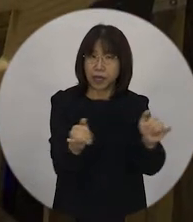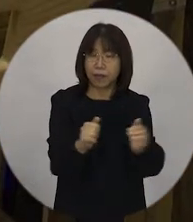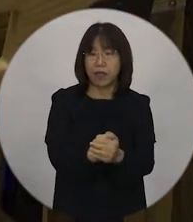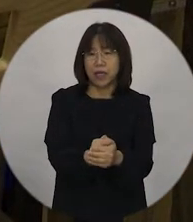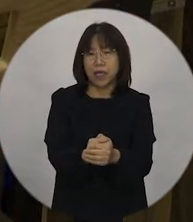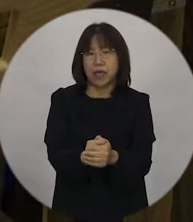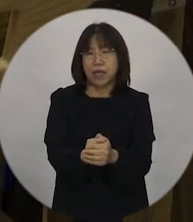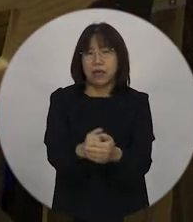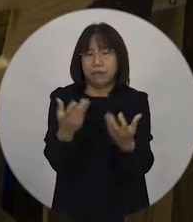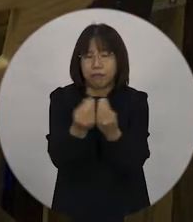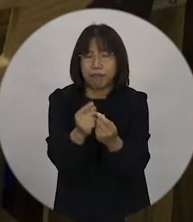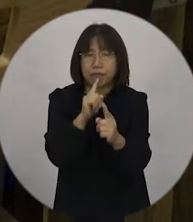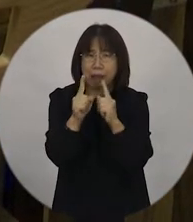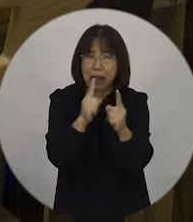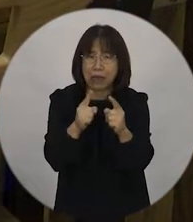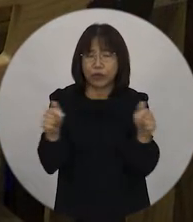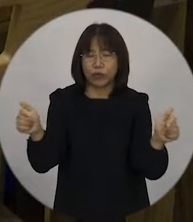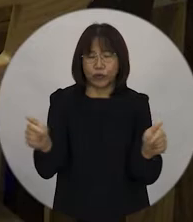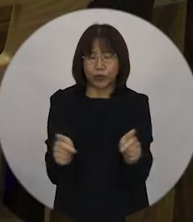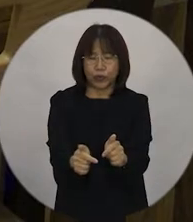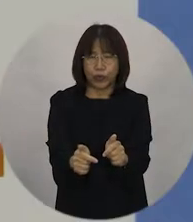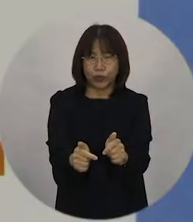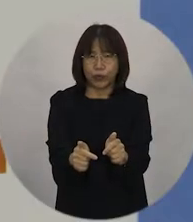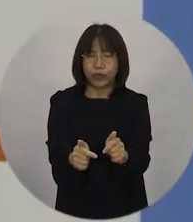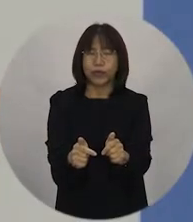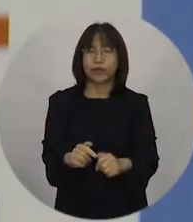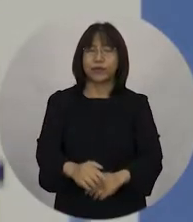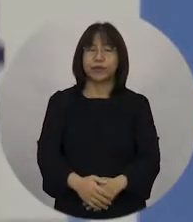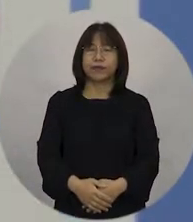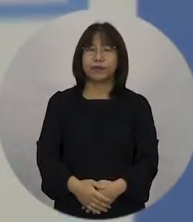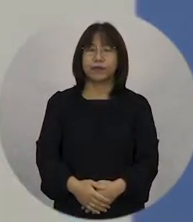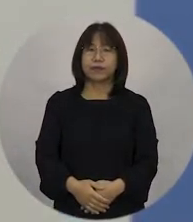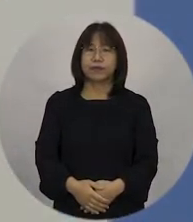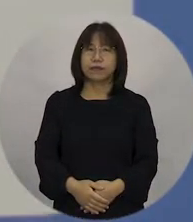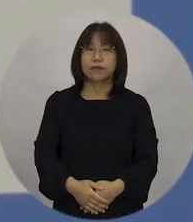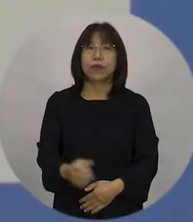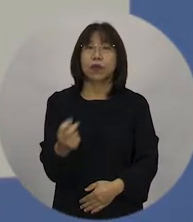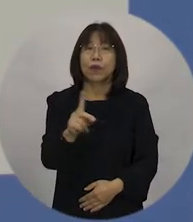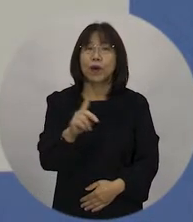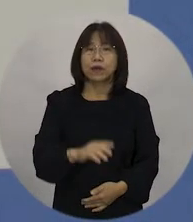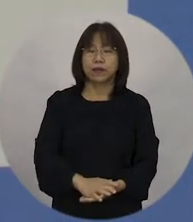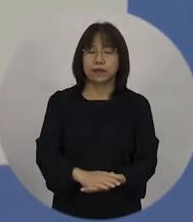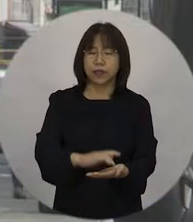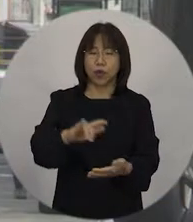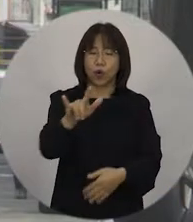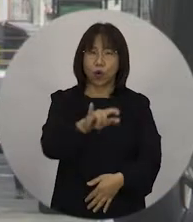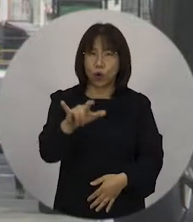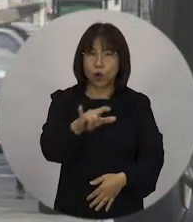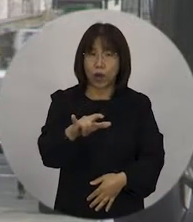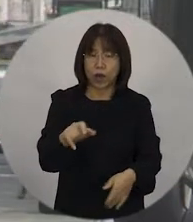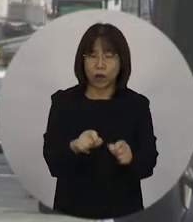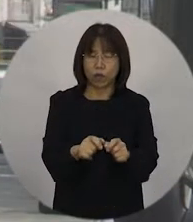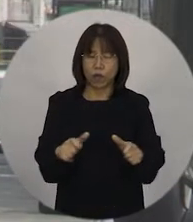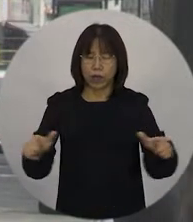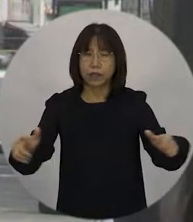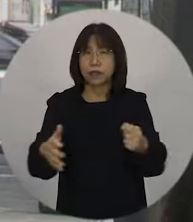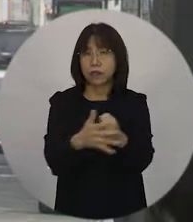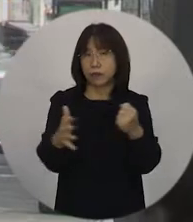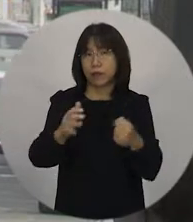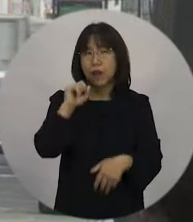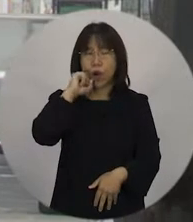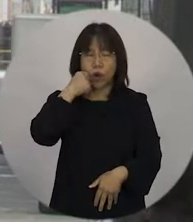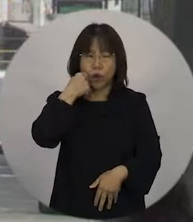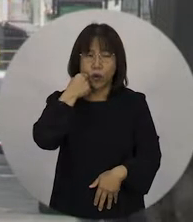음식점 업주와 종사자가 상황을 일일이 설명해야 하는 번거로움도 줄어들 것으로 기대하고 있습니다. 한편